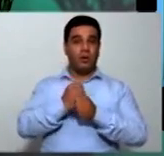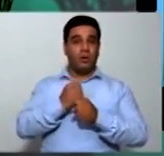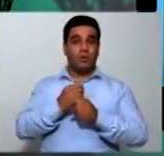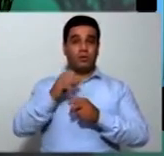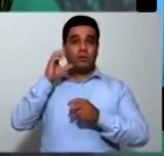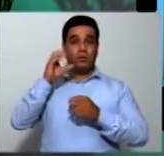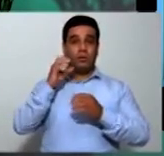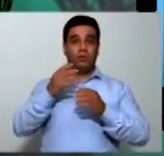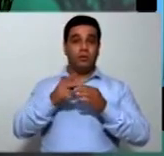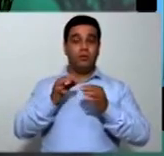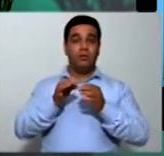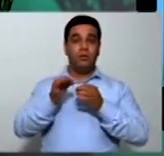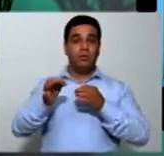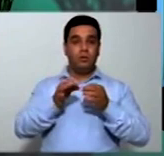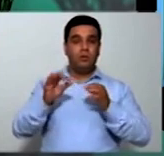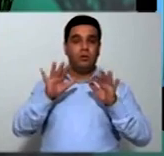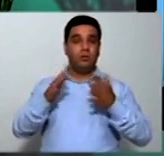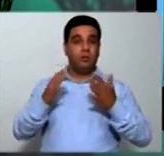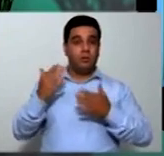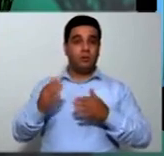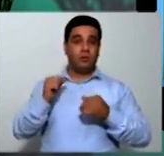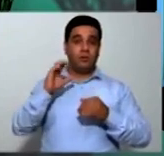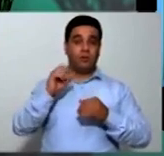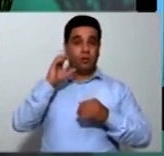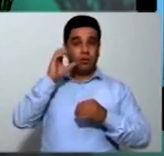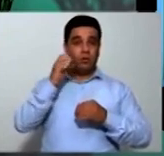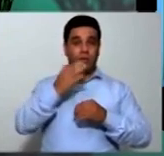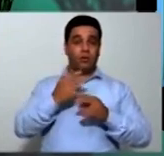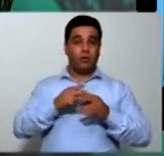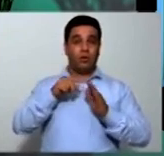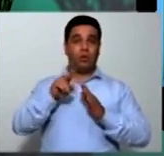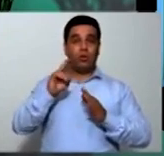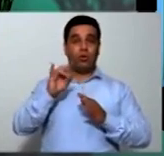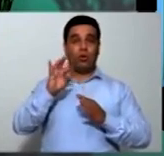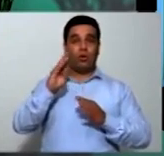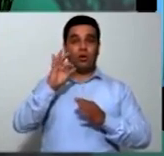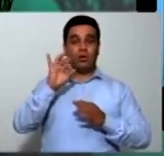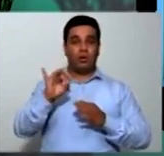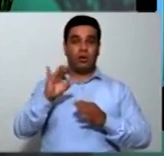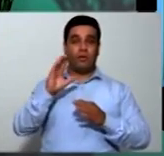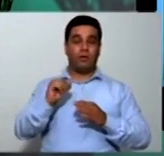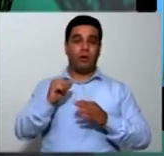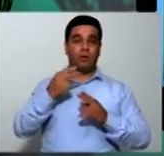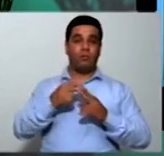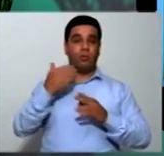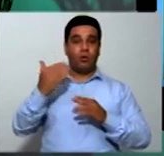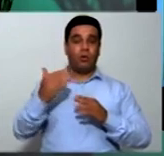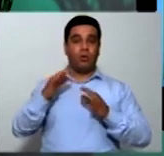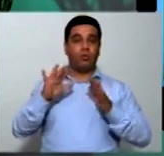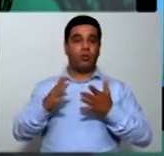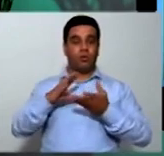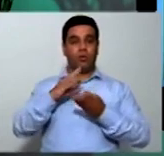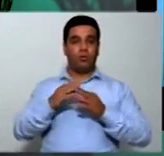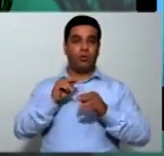o'zbek qishlog'i fojiyasi, O'zbekistonda quloqlashtirish siyosati hamda uning